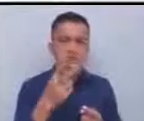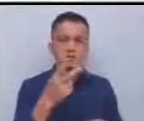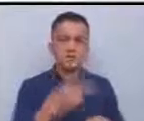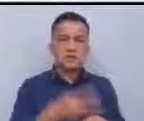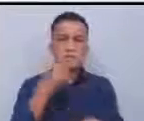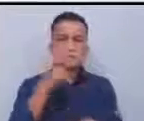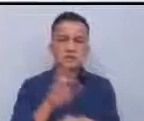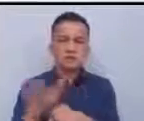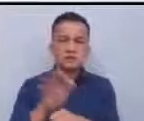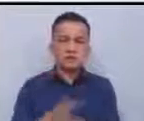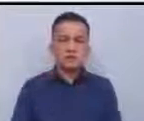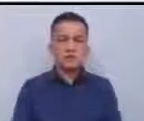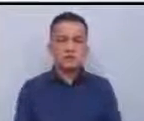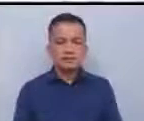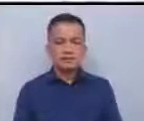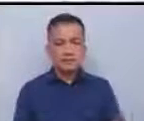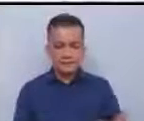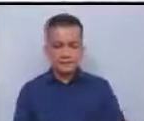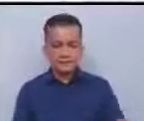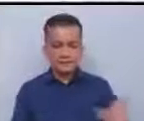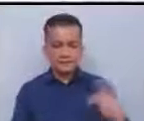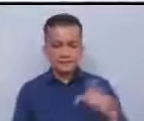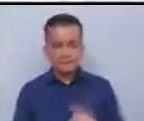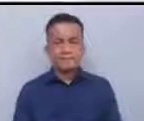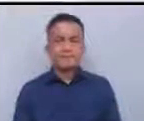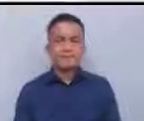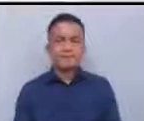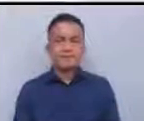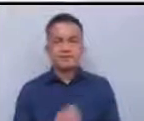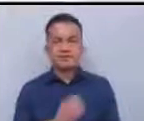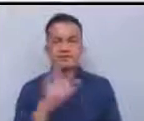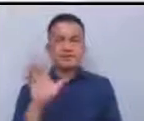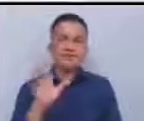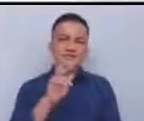Alvin Barcelona para sa Morning Show ng Bayan, Rise and Shine, Pilipinas.